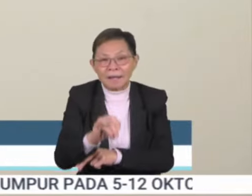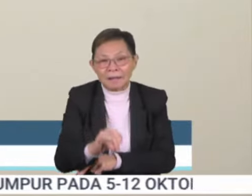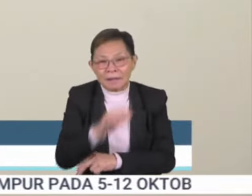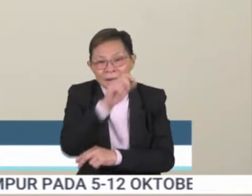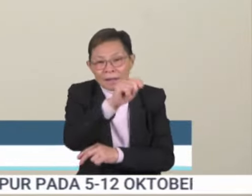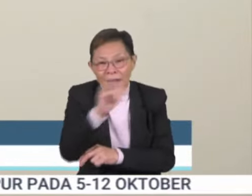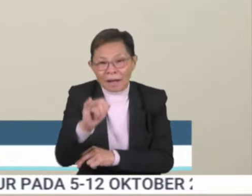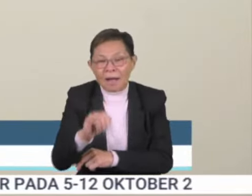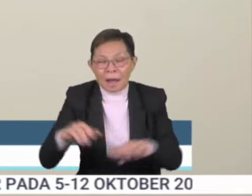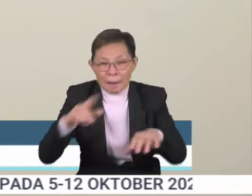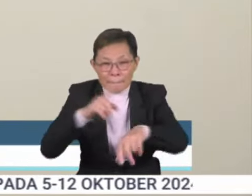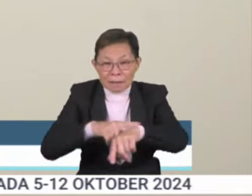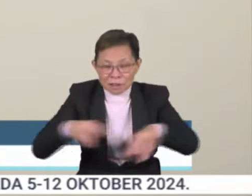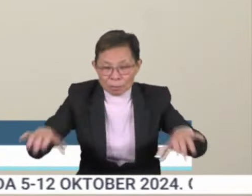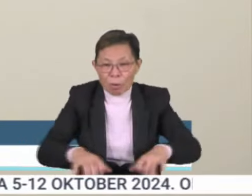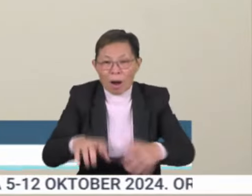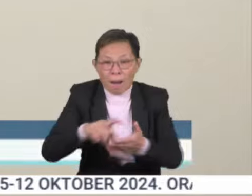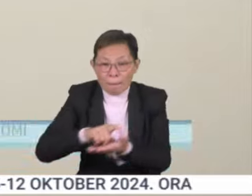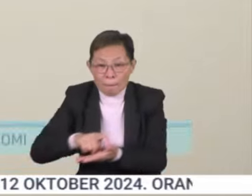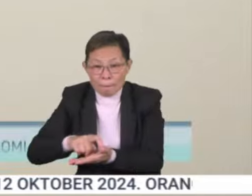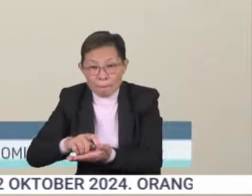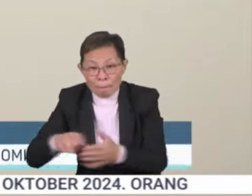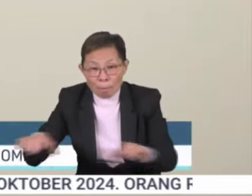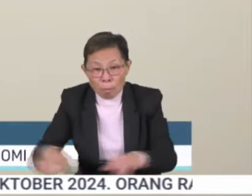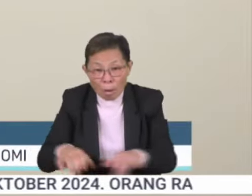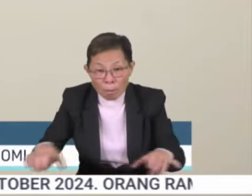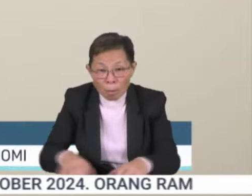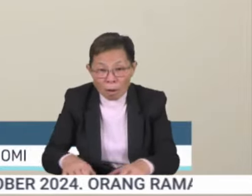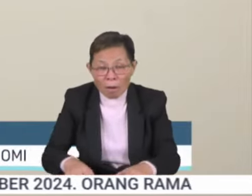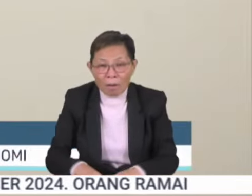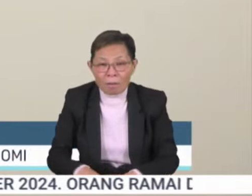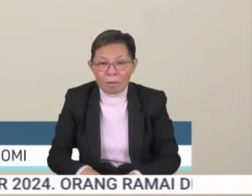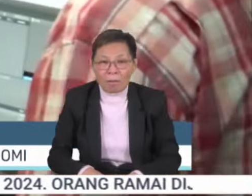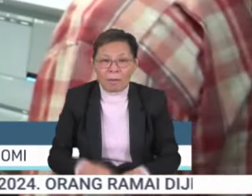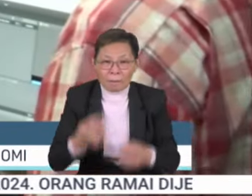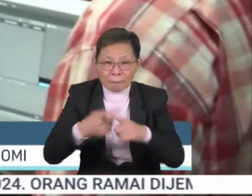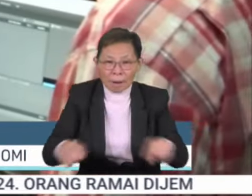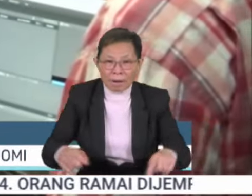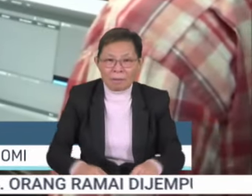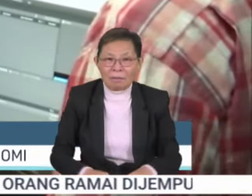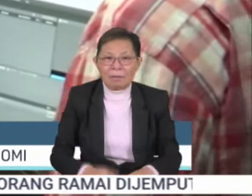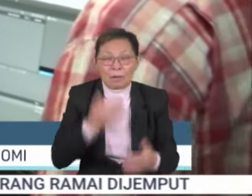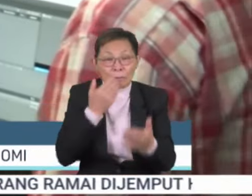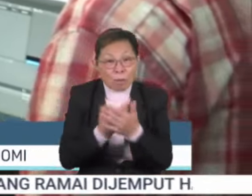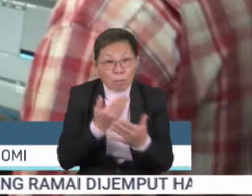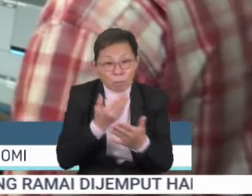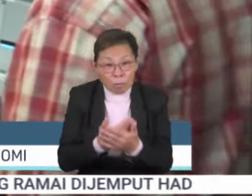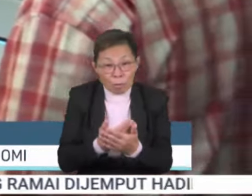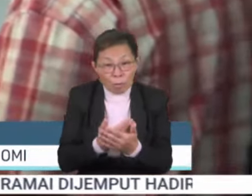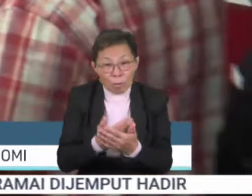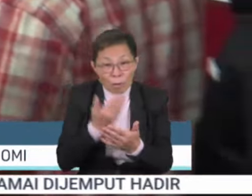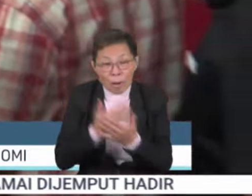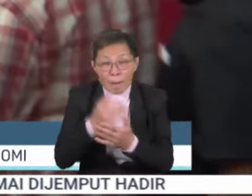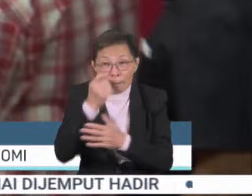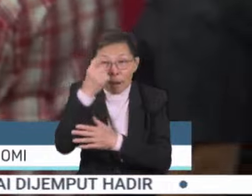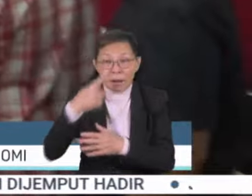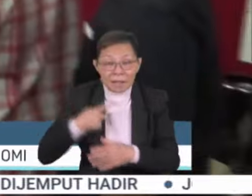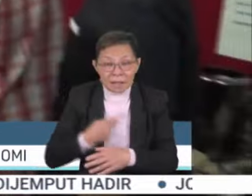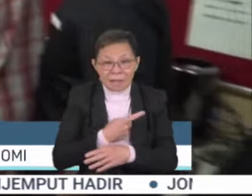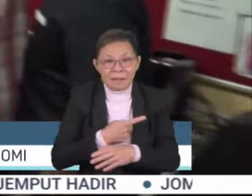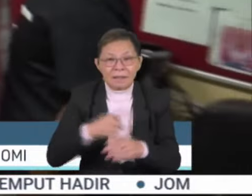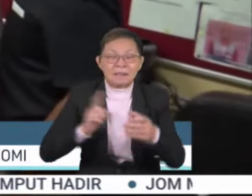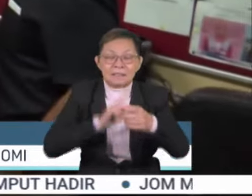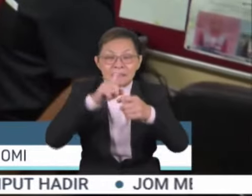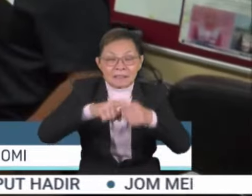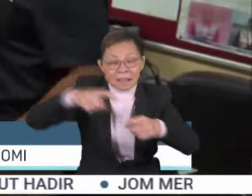menghasilkan kandungan penerbitan yang lebih pantas dan dalam kuantiti yang lebih banyak. Namun, keberkesanannya bergantung kepada pemahaman kita tentang